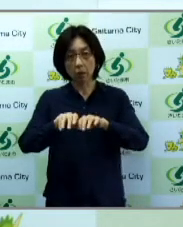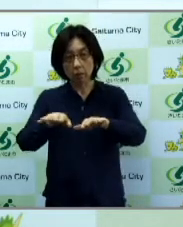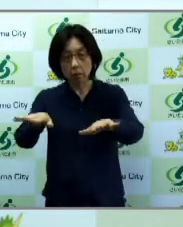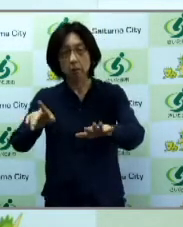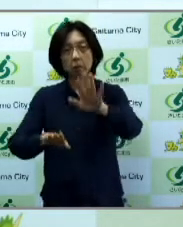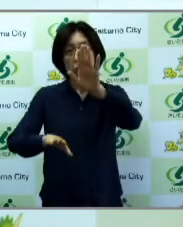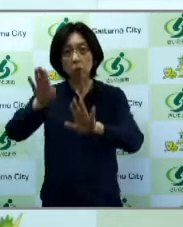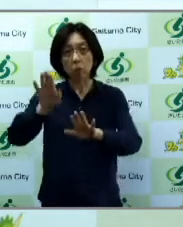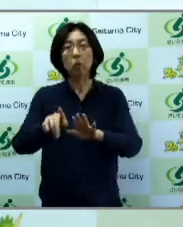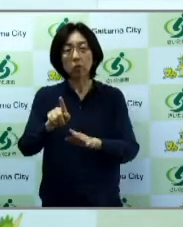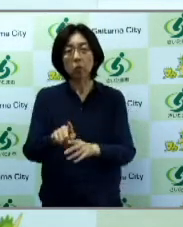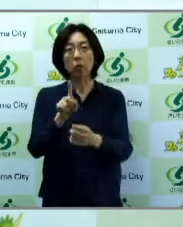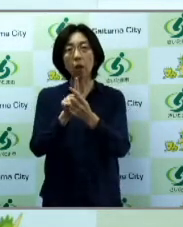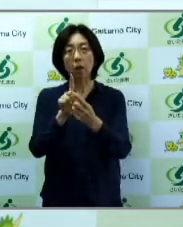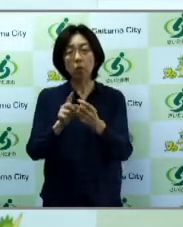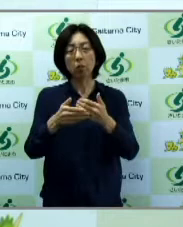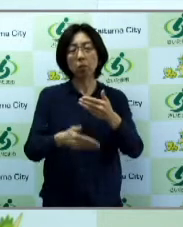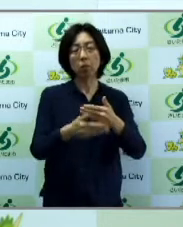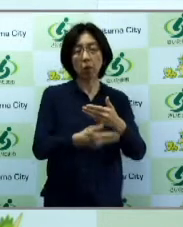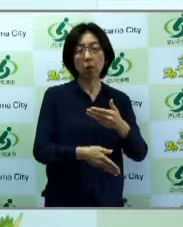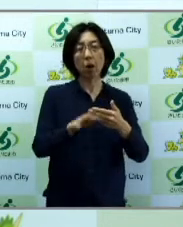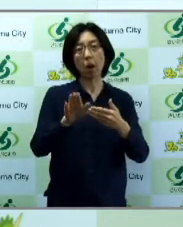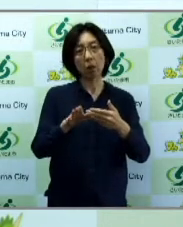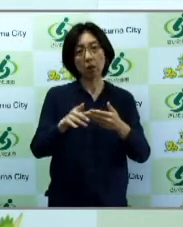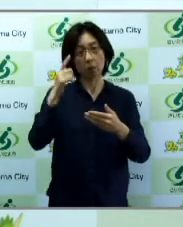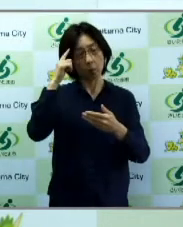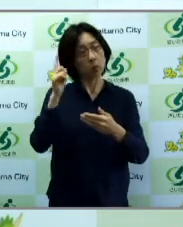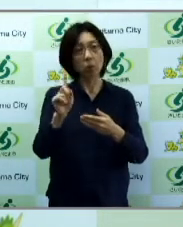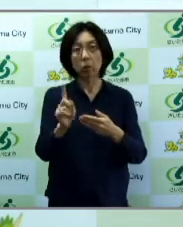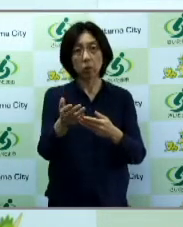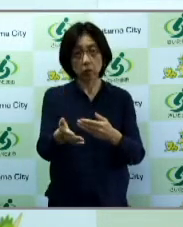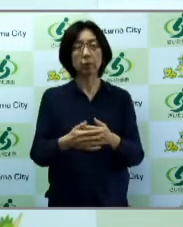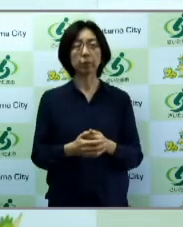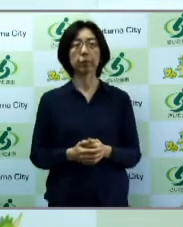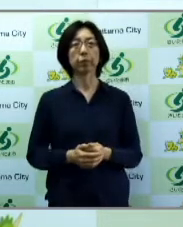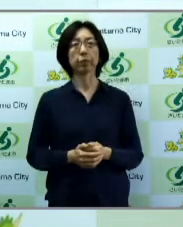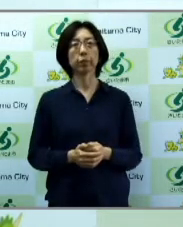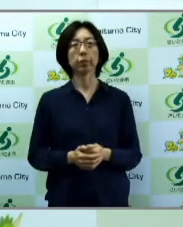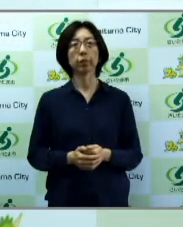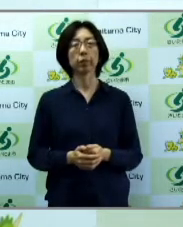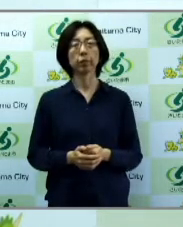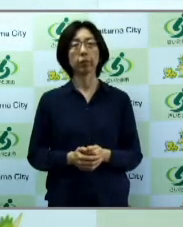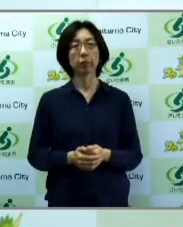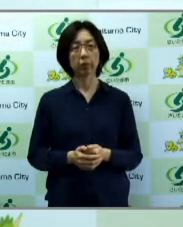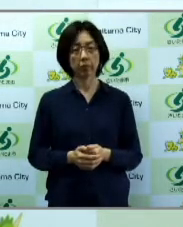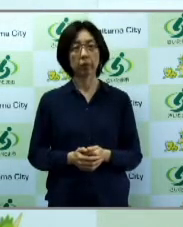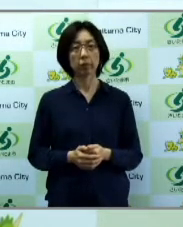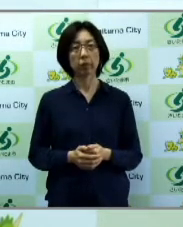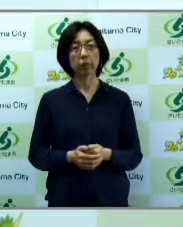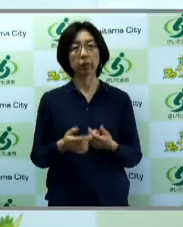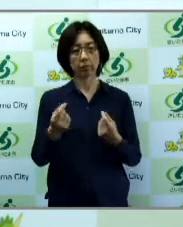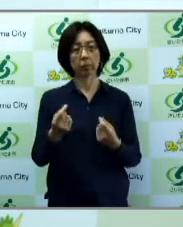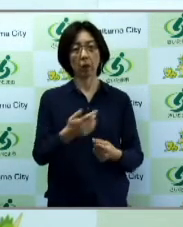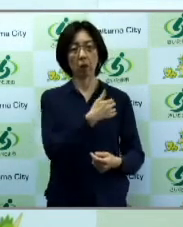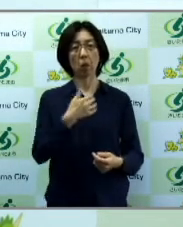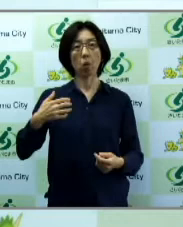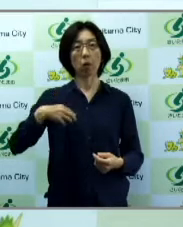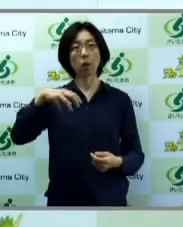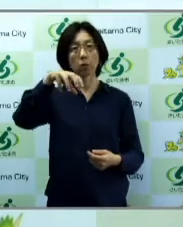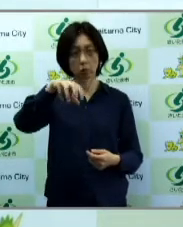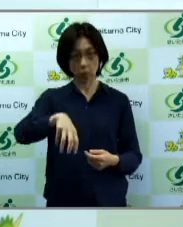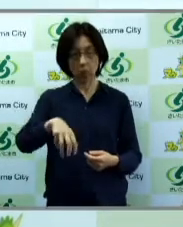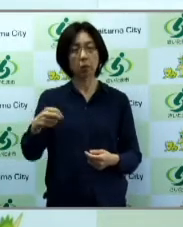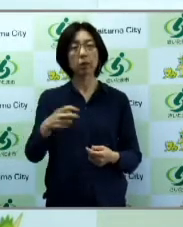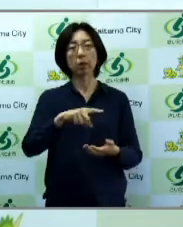っしゃるんでしょうか。 はい、やはりあの一つはやはり保健所のに保健所あと地域医療